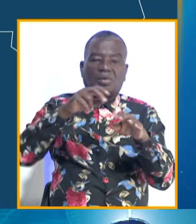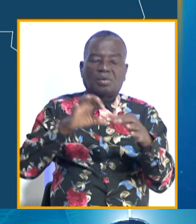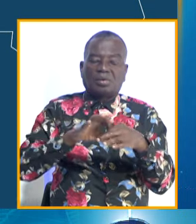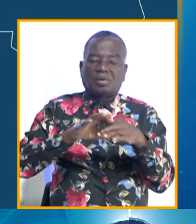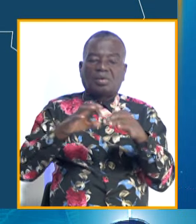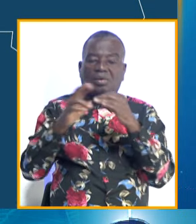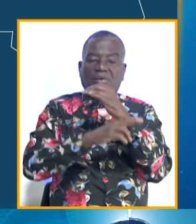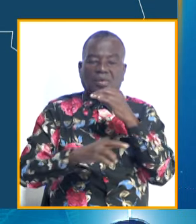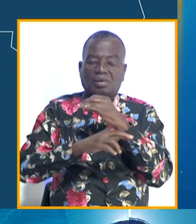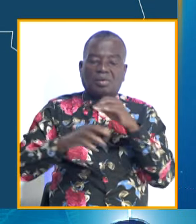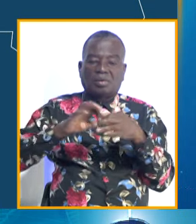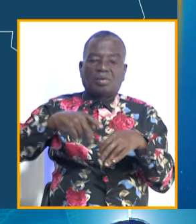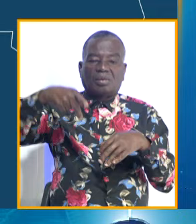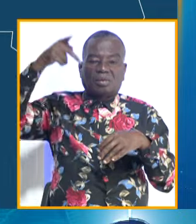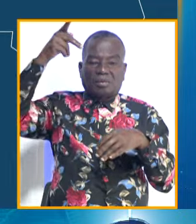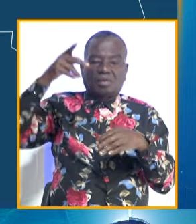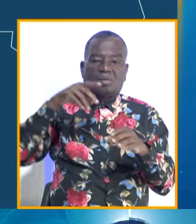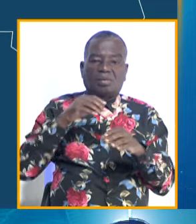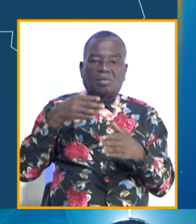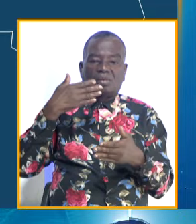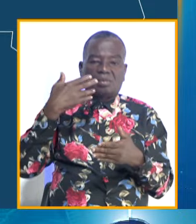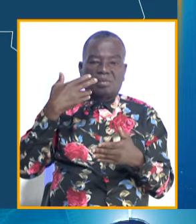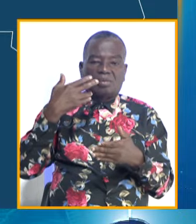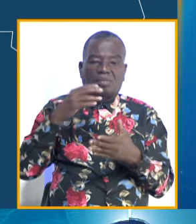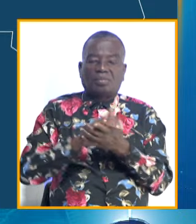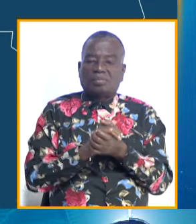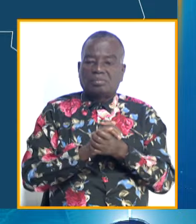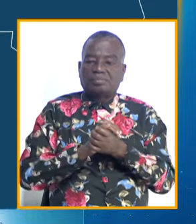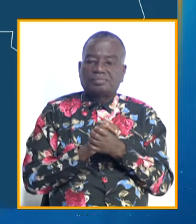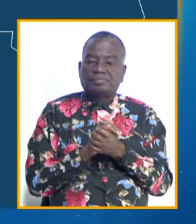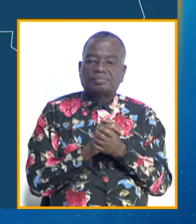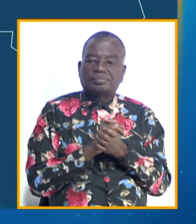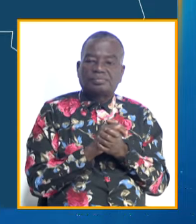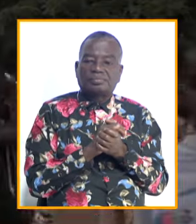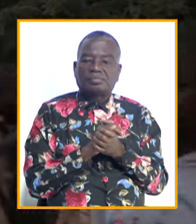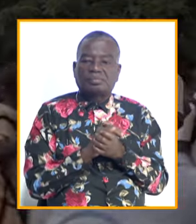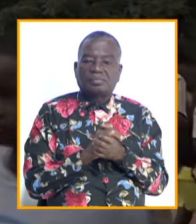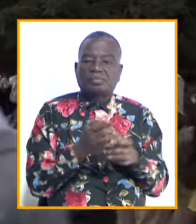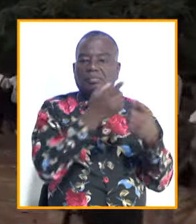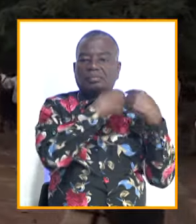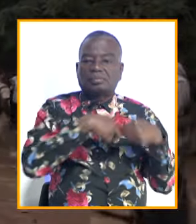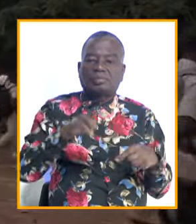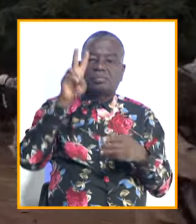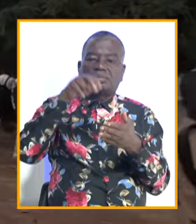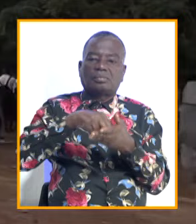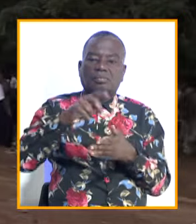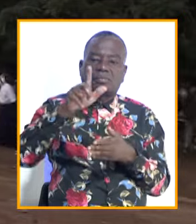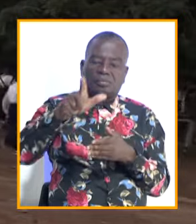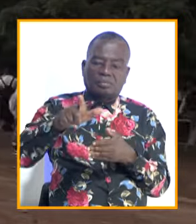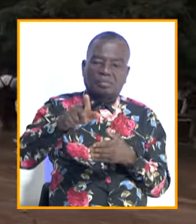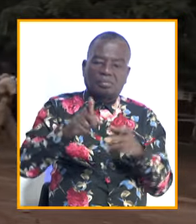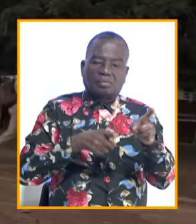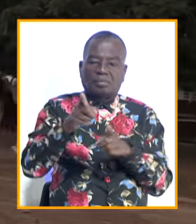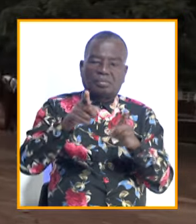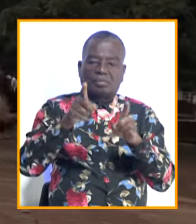du Poro pour accroître les performances des élèves. Siekwasi et Dindien Gensan. Depuis 2021, la